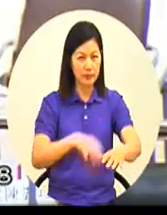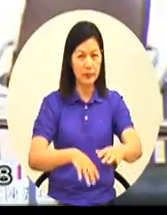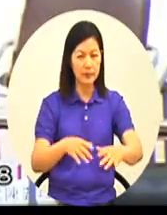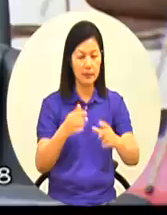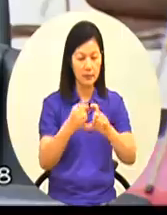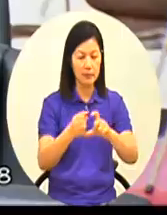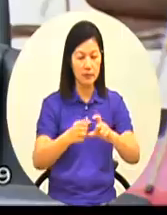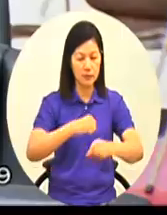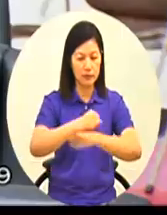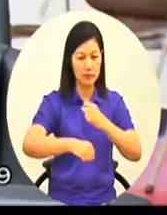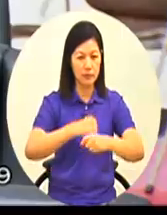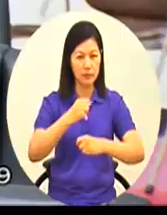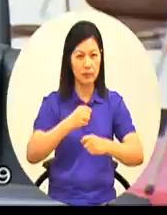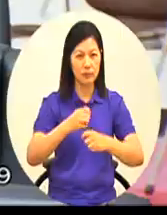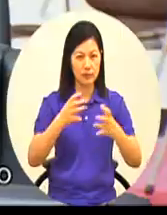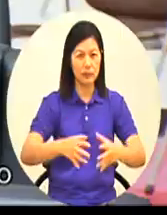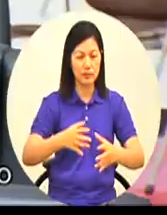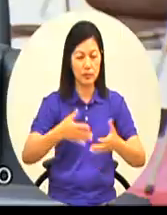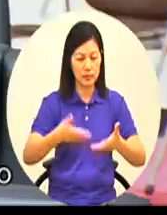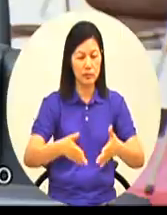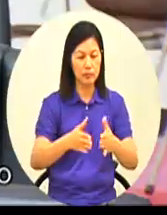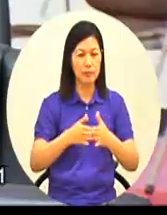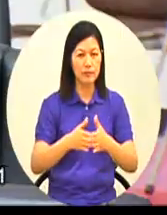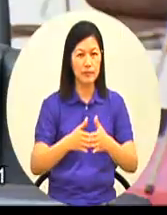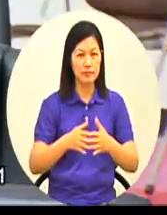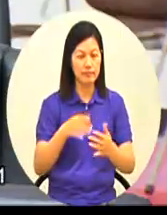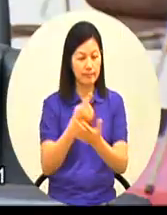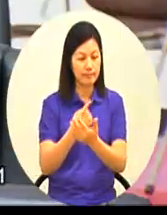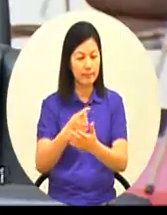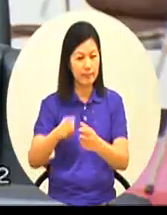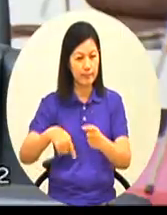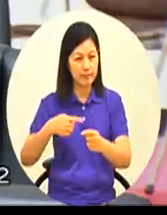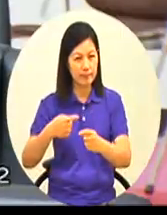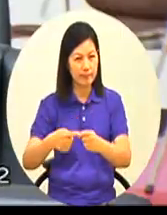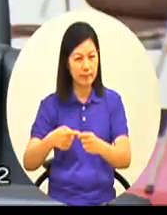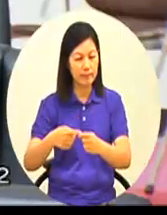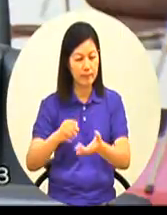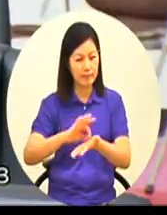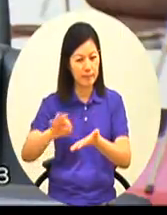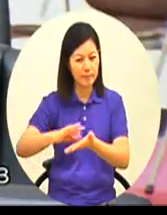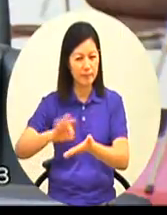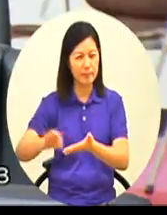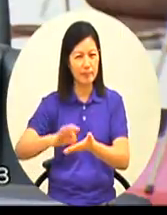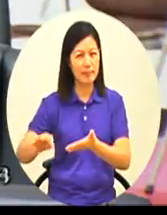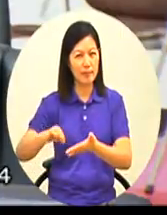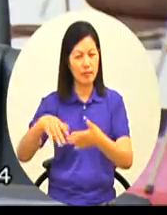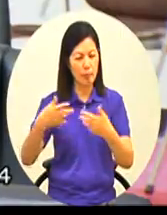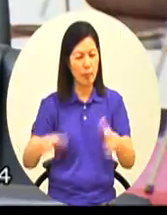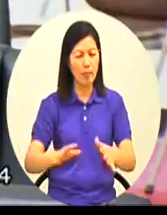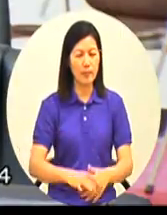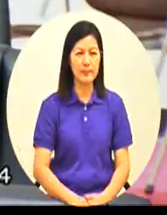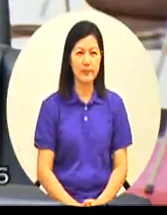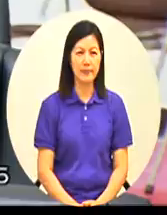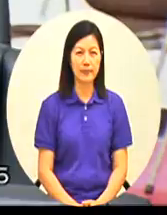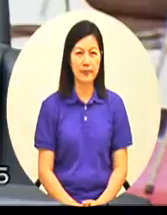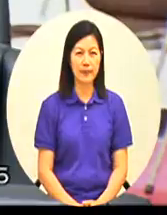的一个活动。那万年祭每一年都花那么多的钱我希望说，我们万年祭不是